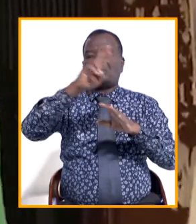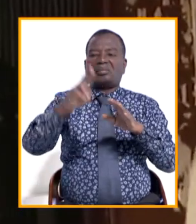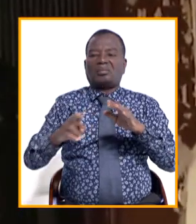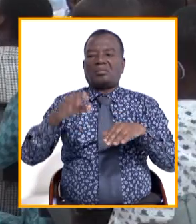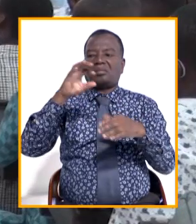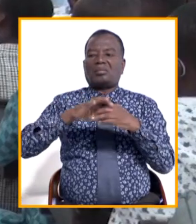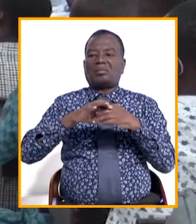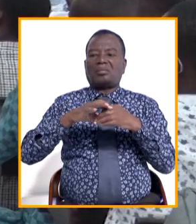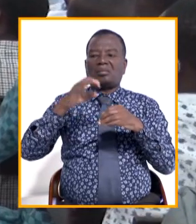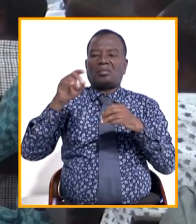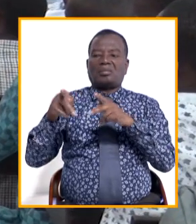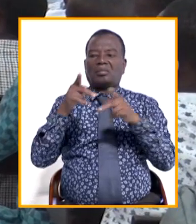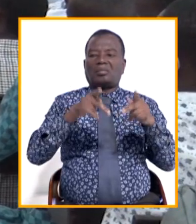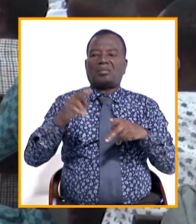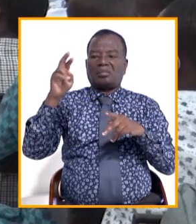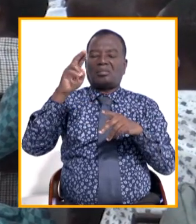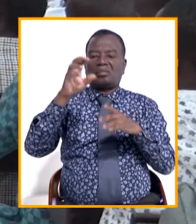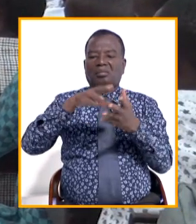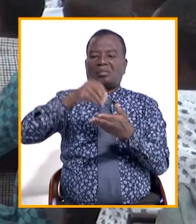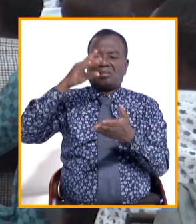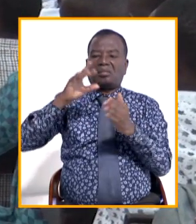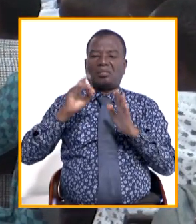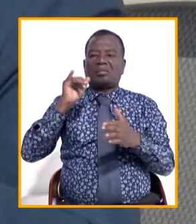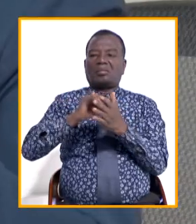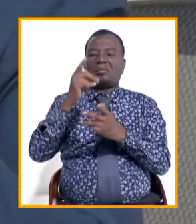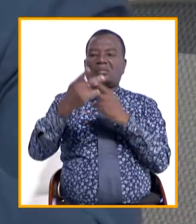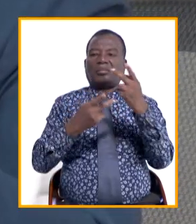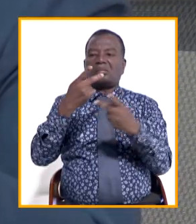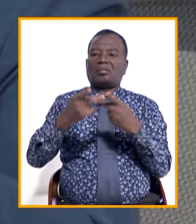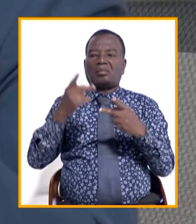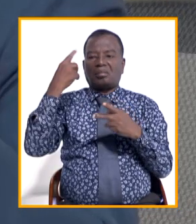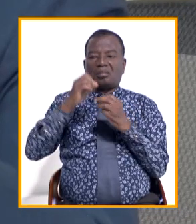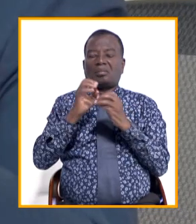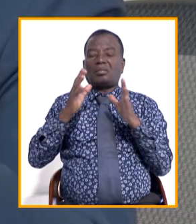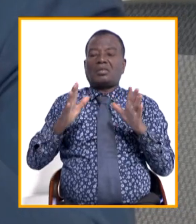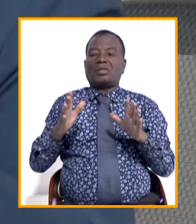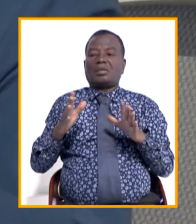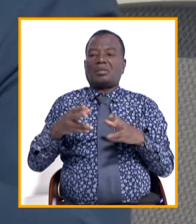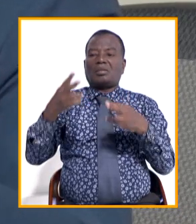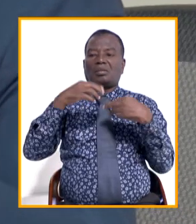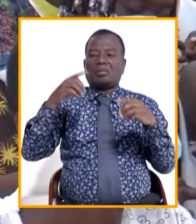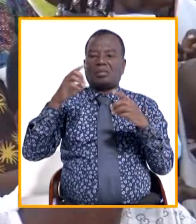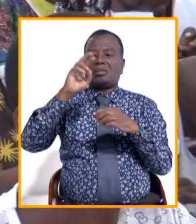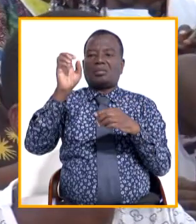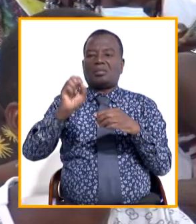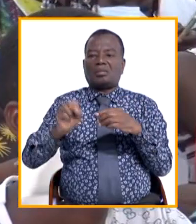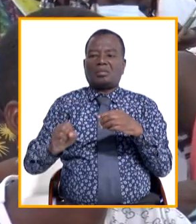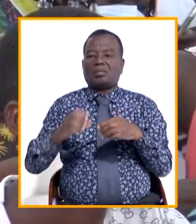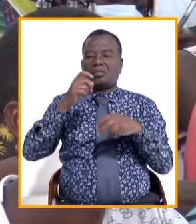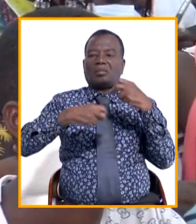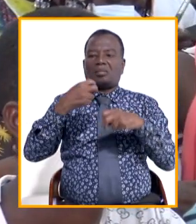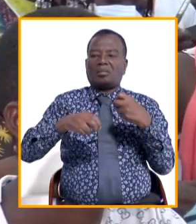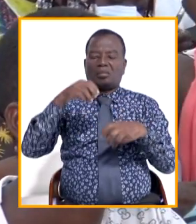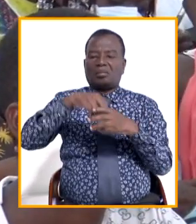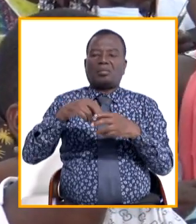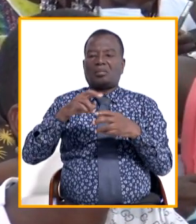résultats selon les étudiants. Cette visite de Adama Diawara, en plus de décrisper l'atmosphère, vient trouver des solutions aux problèmes existants